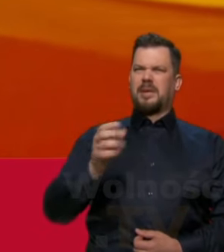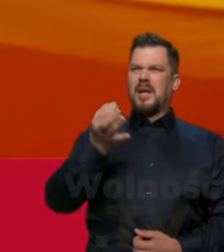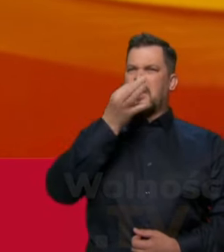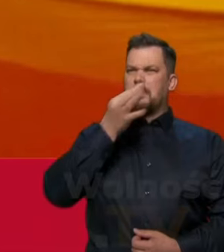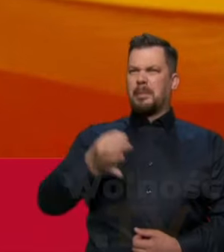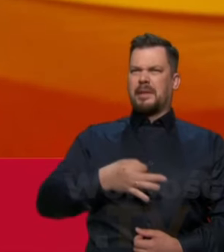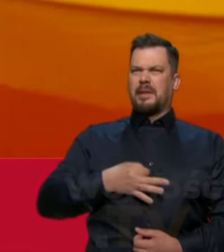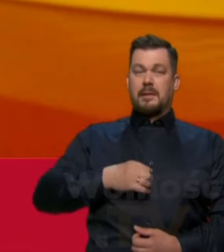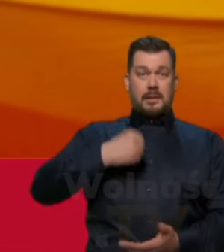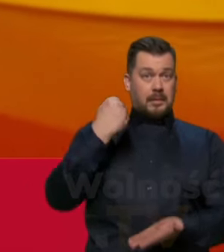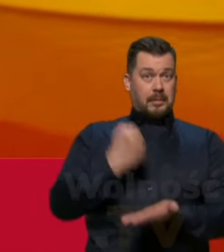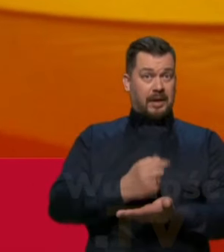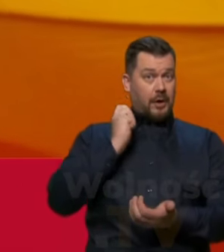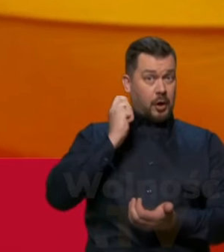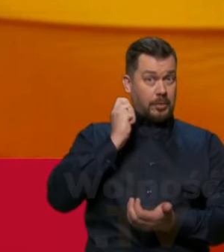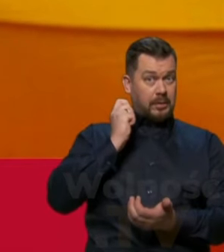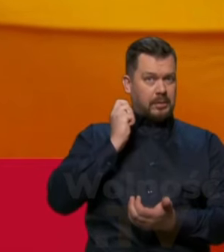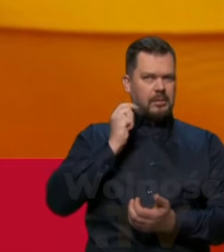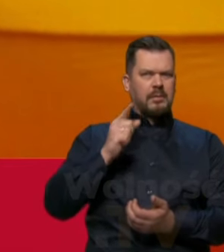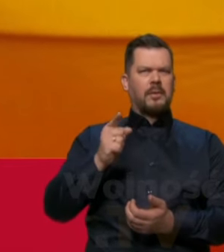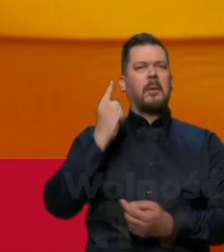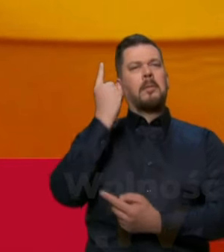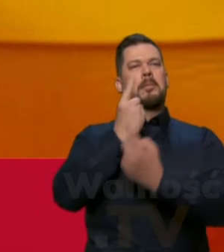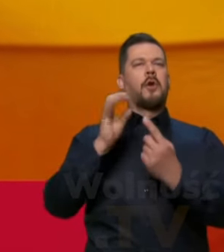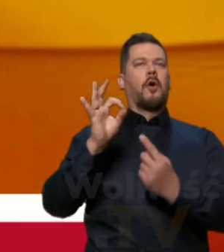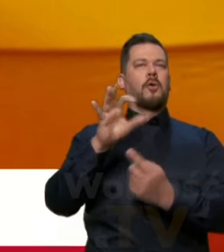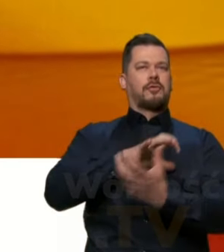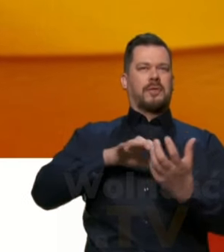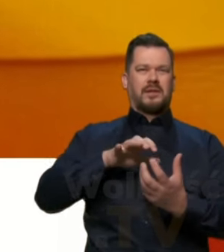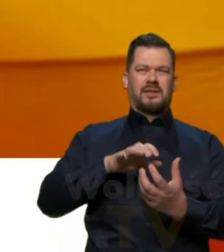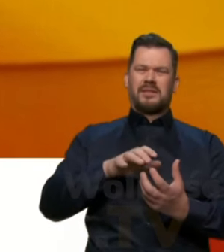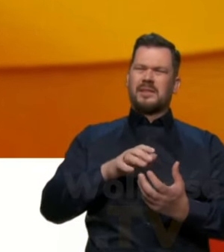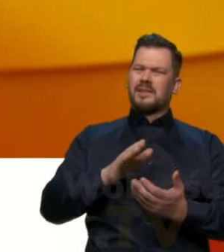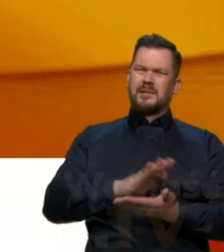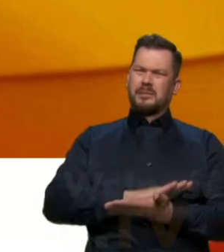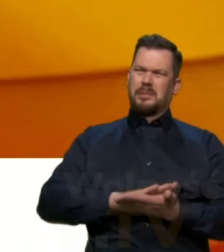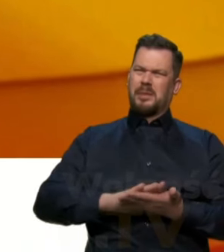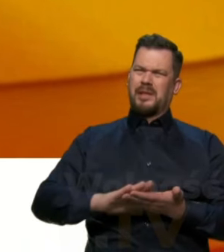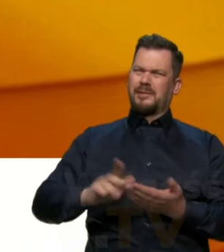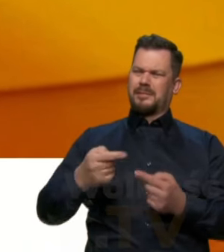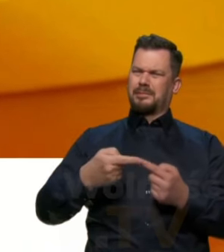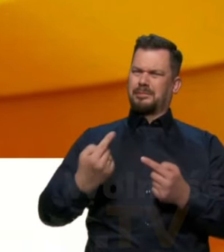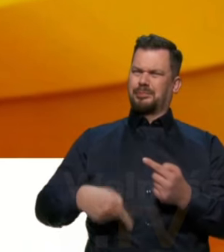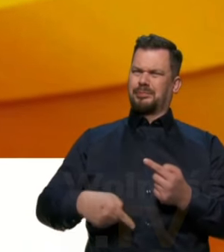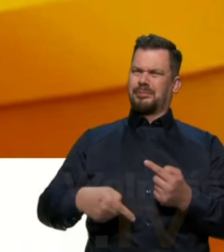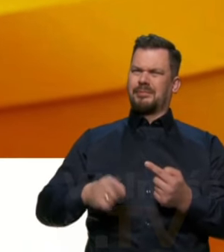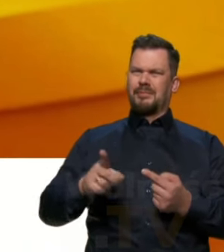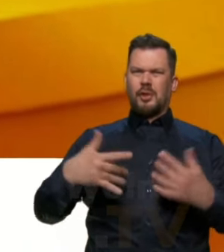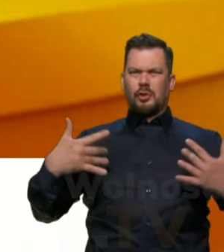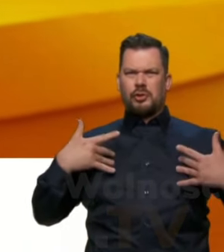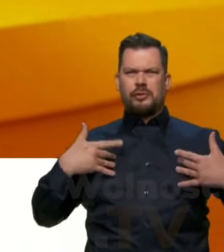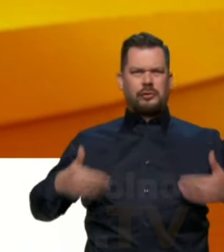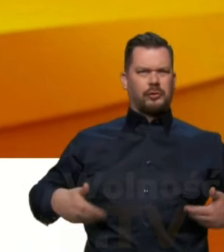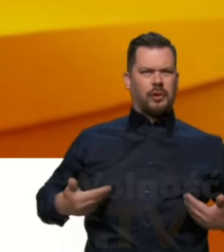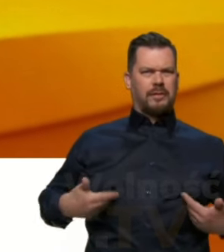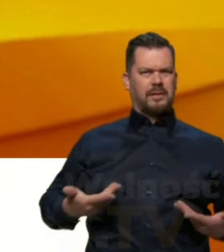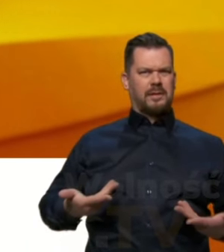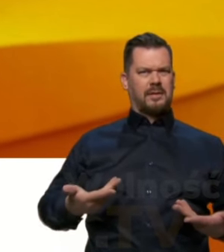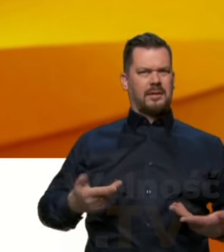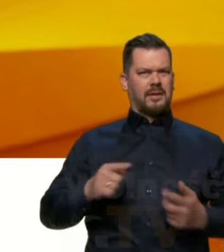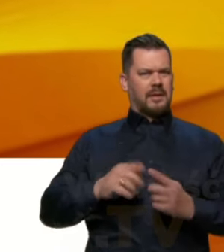bo kwestia praw kobiet to nie jest kwestia światopoglądowa. To jest, i tu się zgodzę, absolutnie kwestia naszego życia i zdrowia,